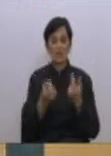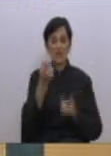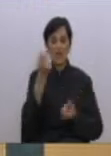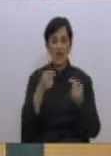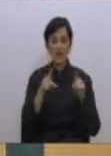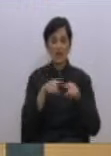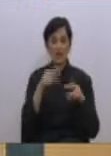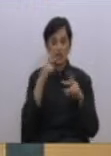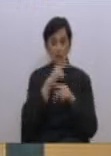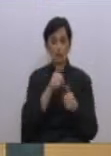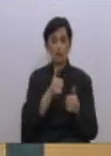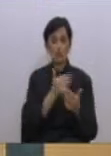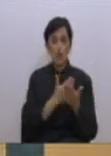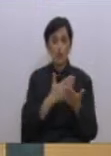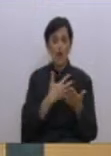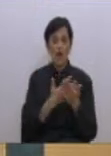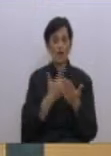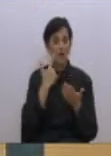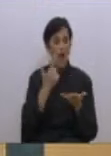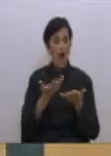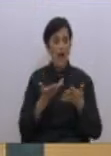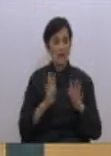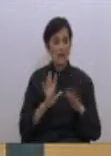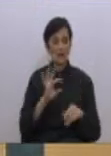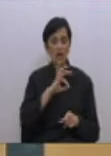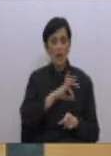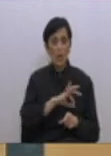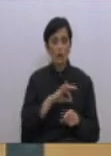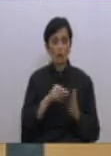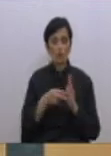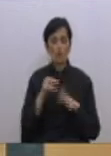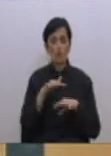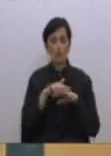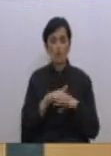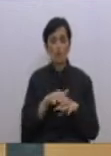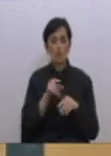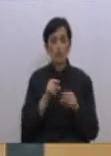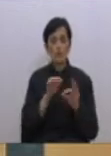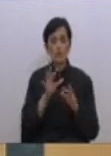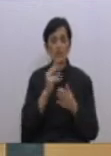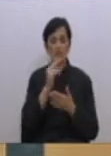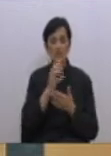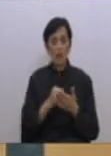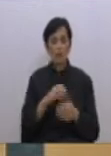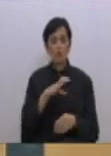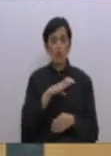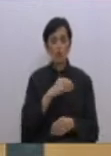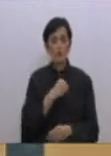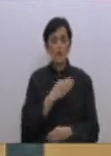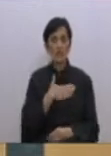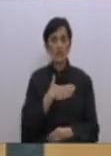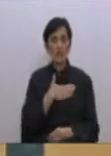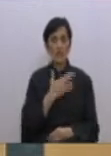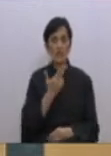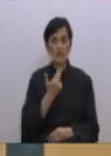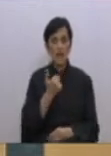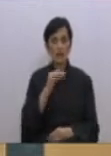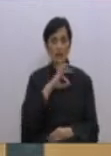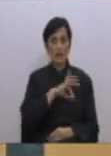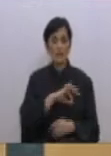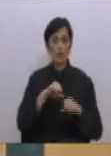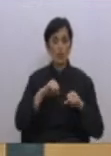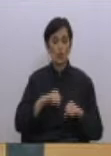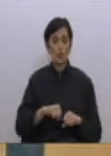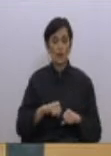ხარვეზები, როგორებიცაა აქტივების არაეფექტიანი გამოყენება, ბიუჯეტში მიმართავის სახსრები, ქონების პრივატიზაციის აგებლობის